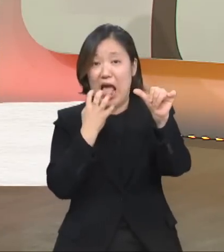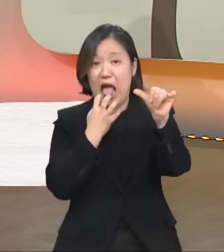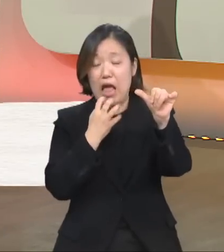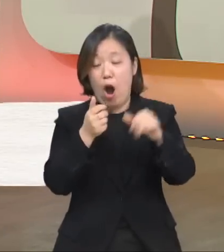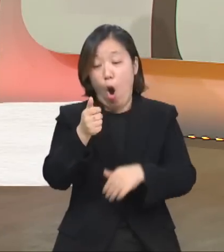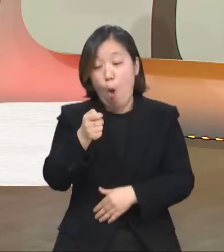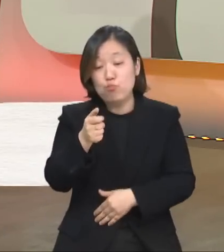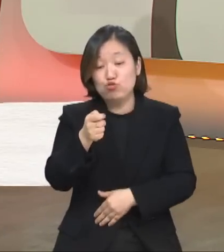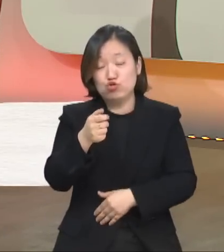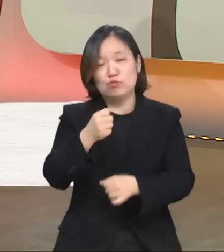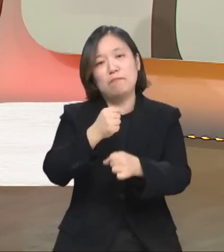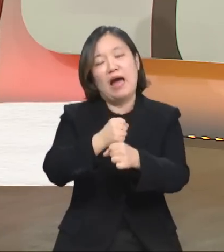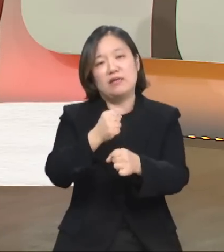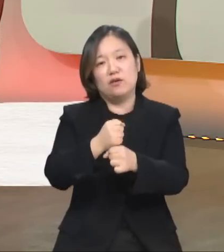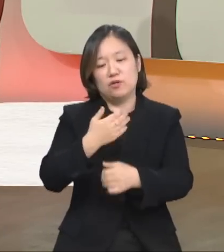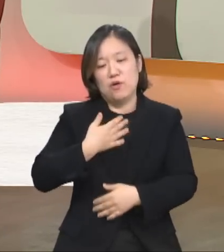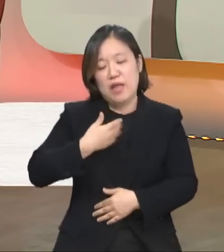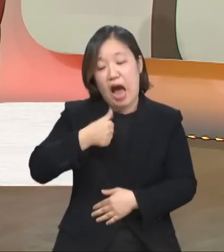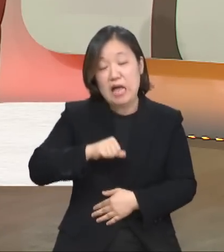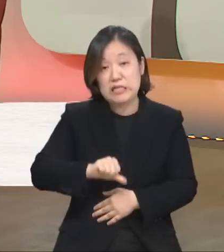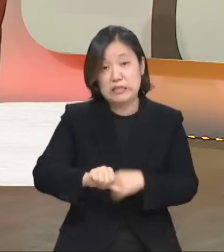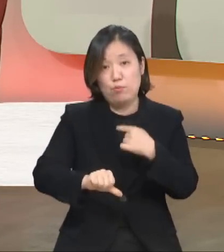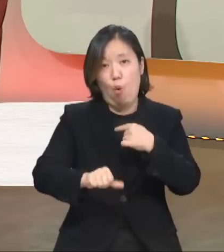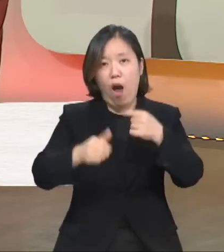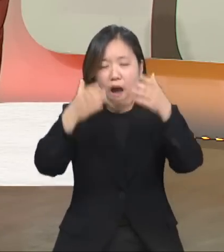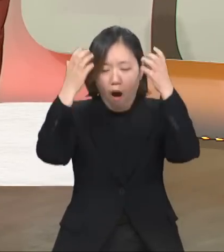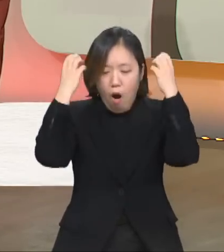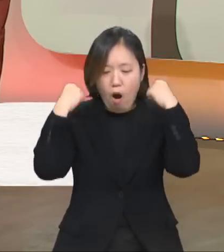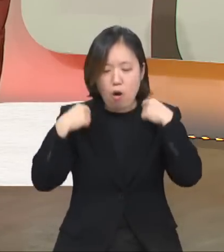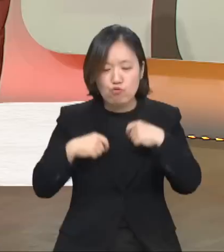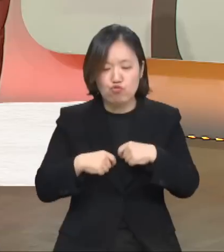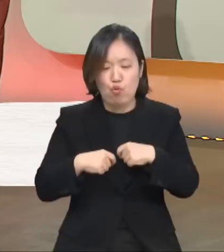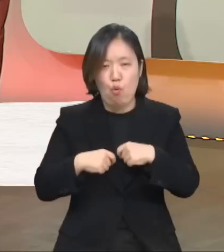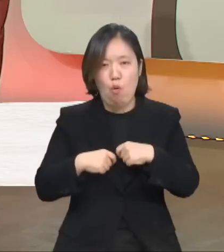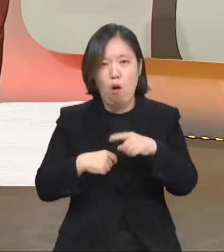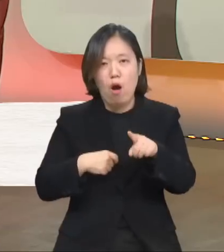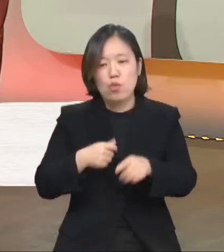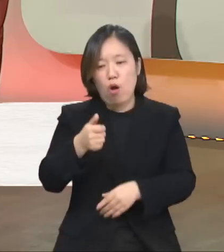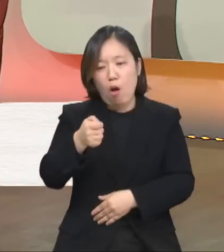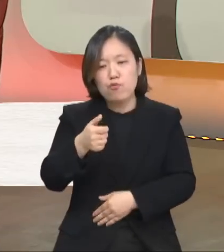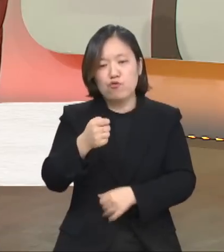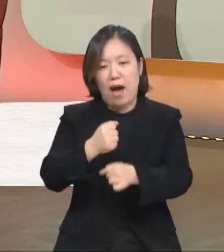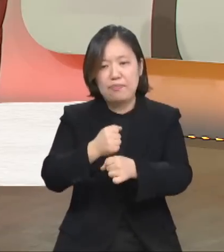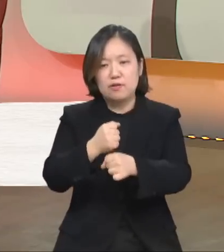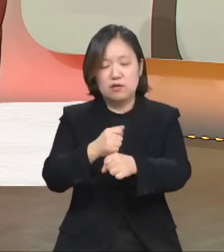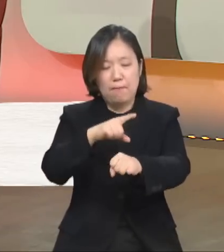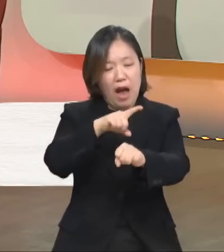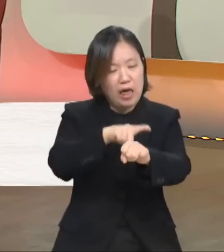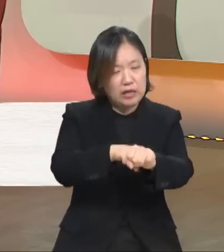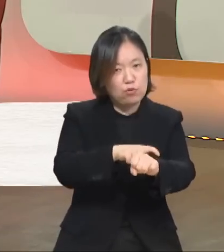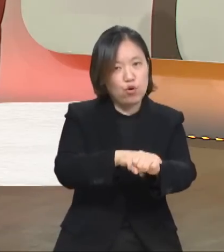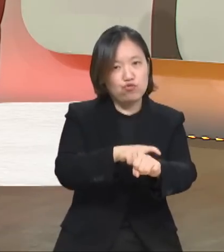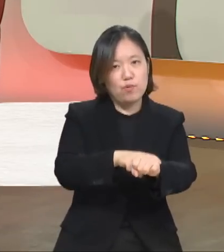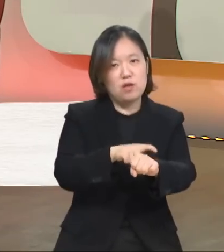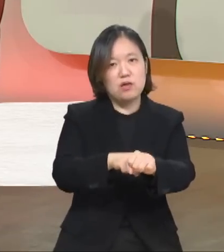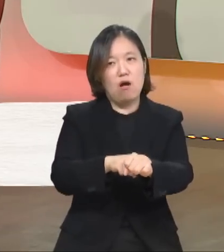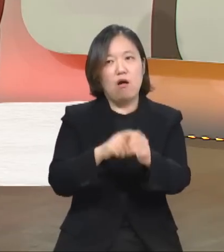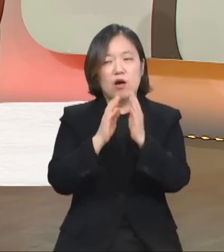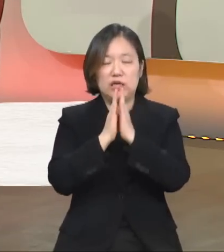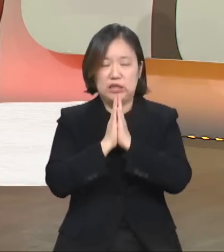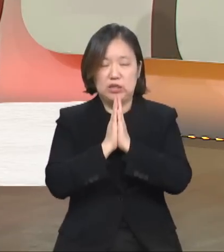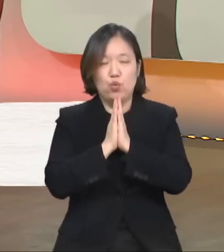만들어 아들목에 걸어주고 또 단주를 만들어 팔에 끼워주며